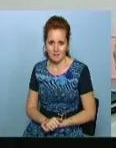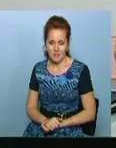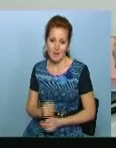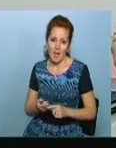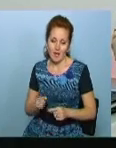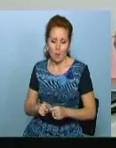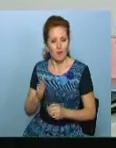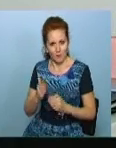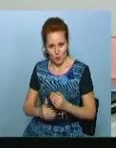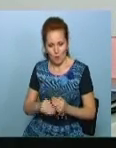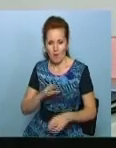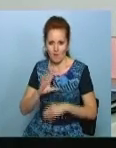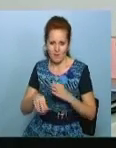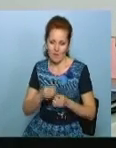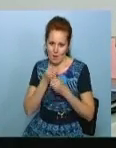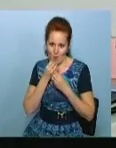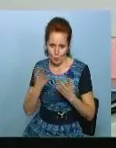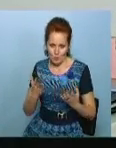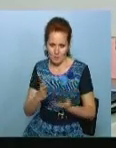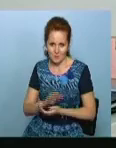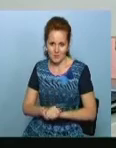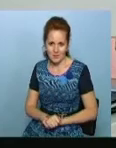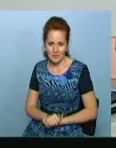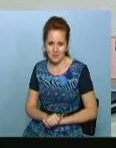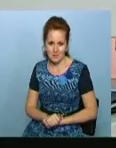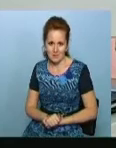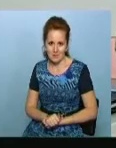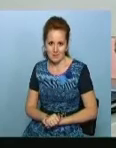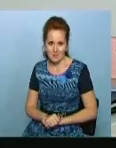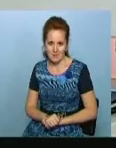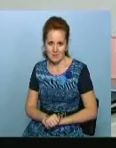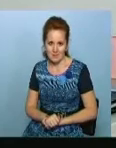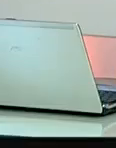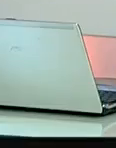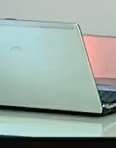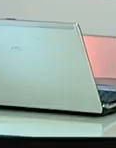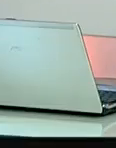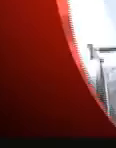этому часу все. Увидимся в 7 вечера. Расскажем о самых главных событиях этого дня. До встречи.